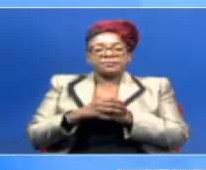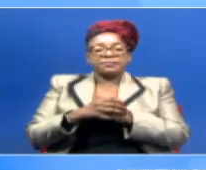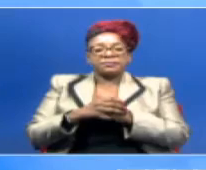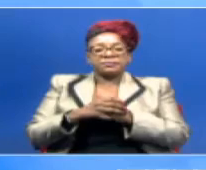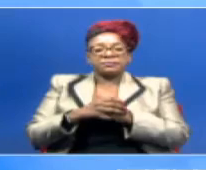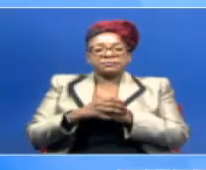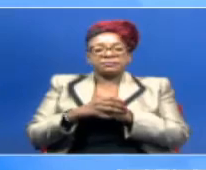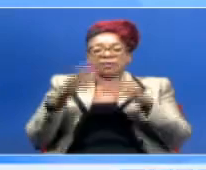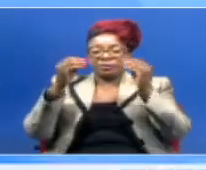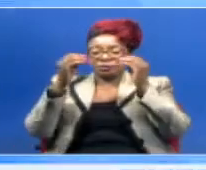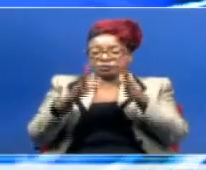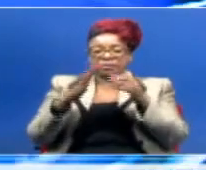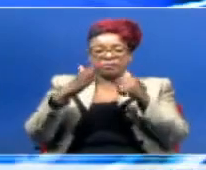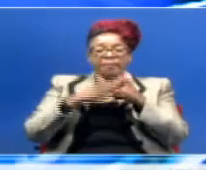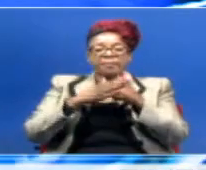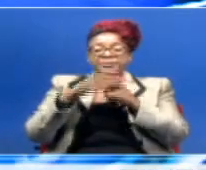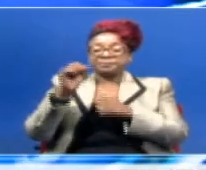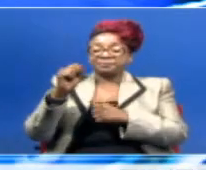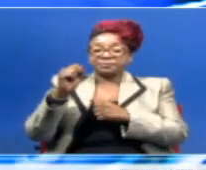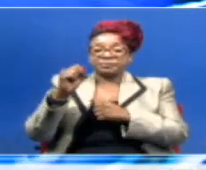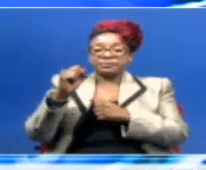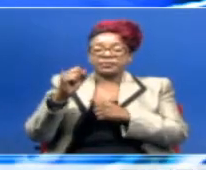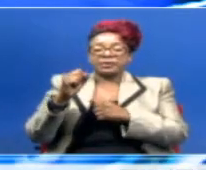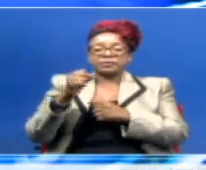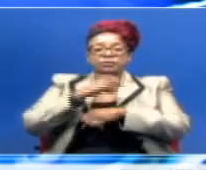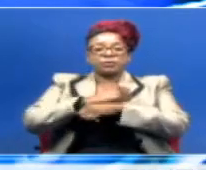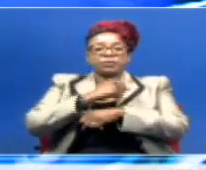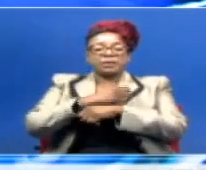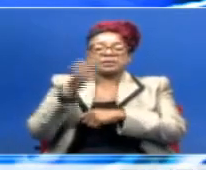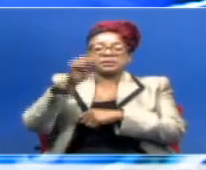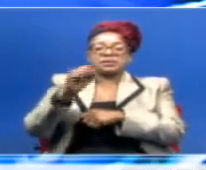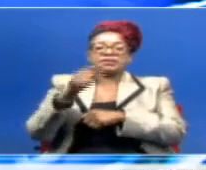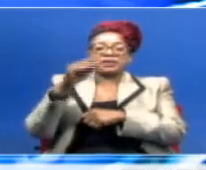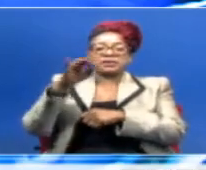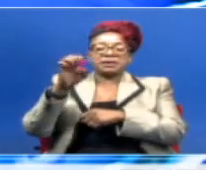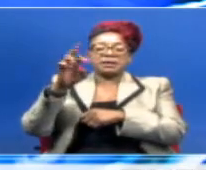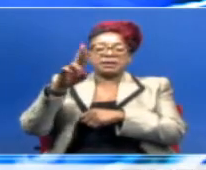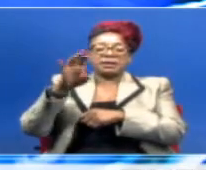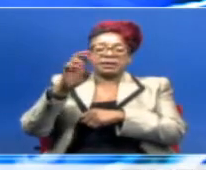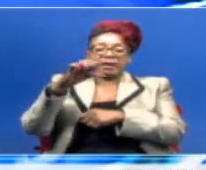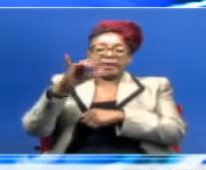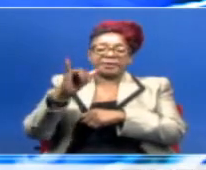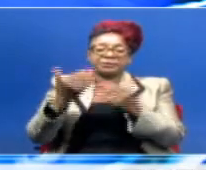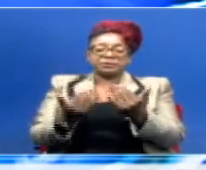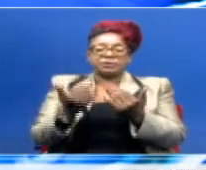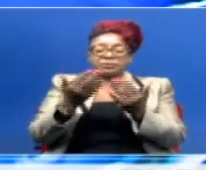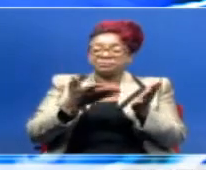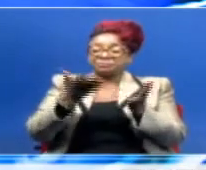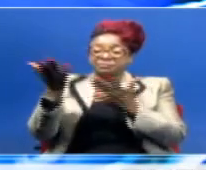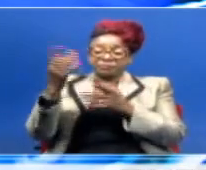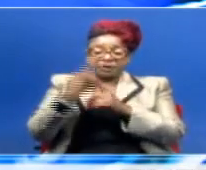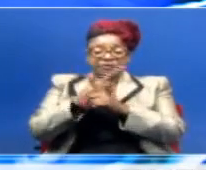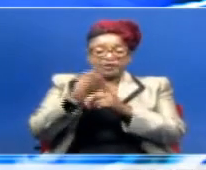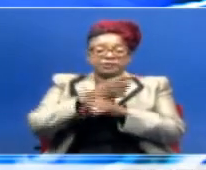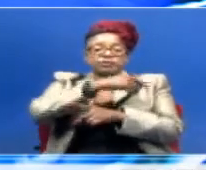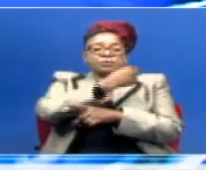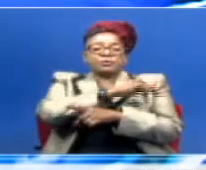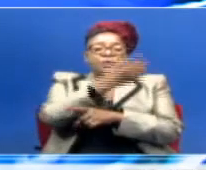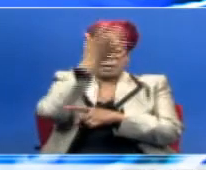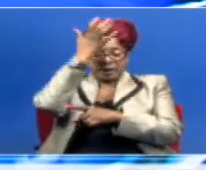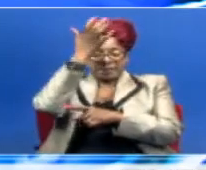Wanafunzi 95 wa shule ya wasichana ya St. Theresas Eregi wamelazwa katika hospitali mbalimbali kaunti ya Kakamega, huku